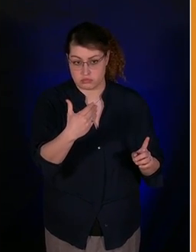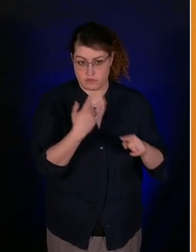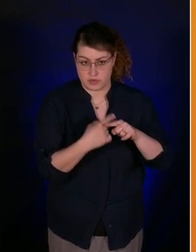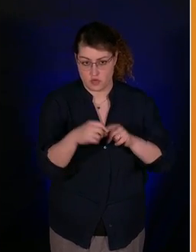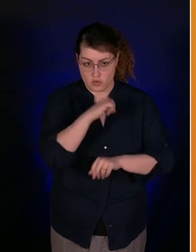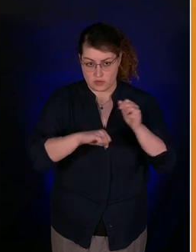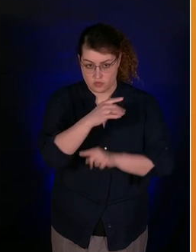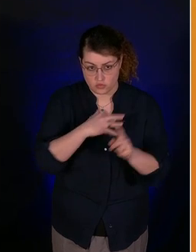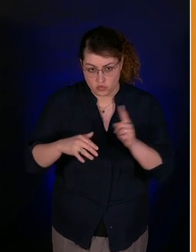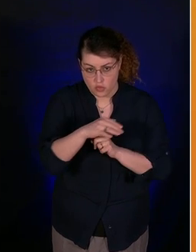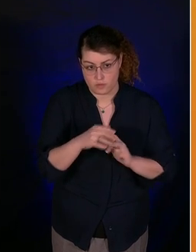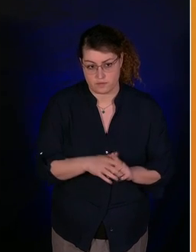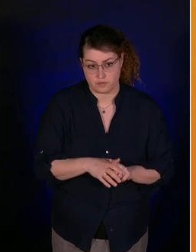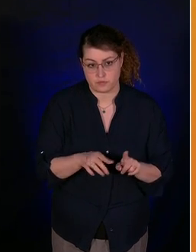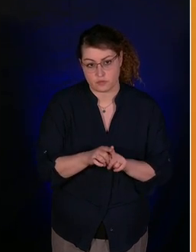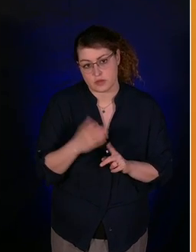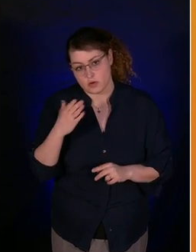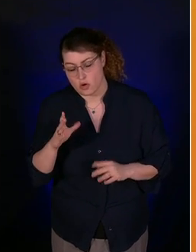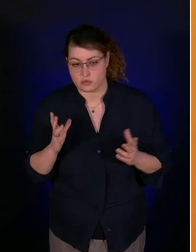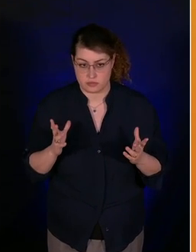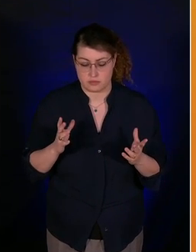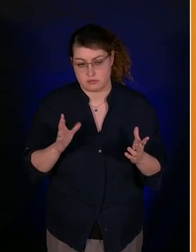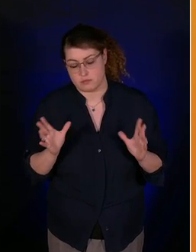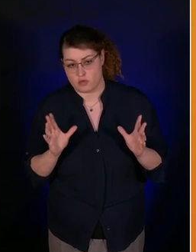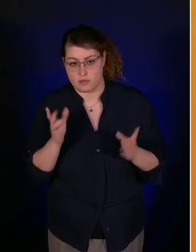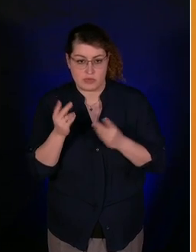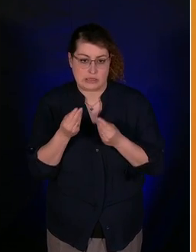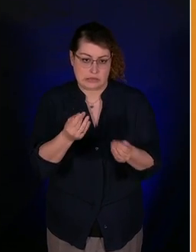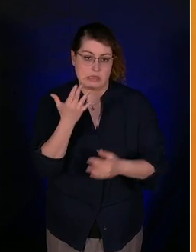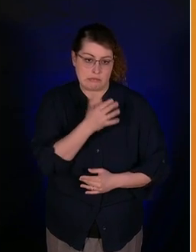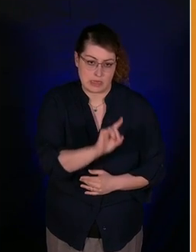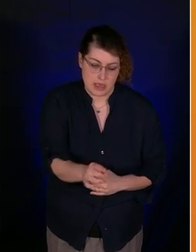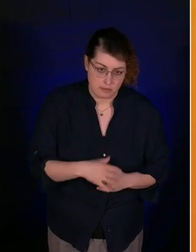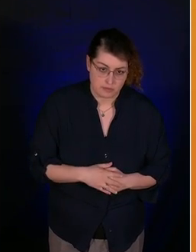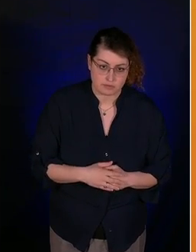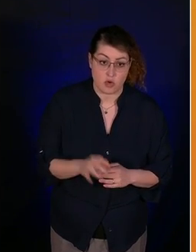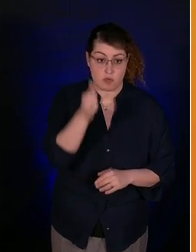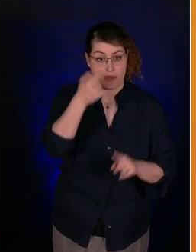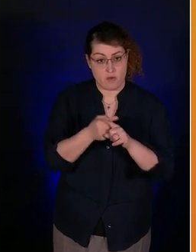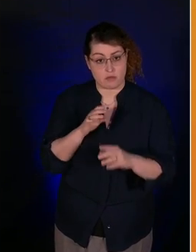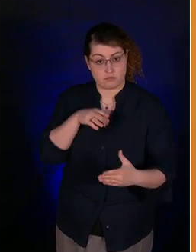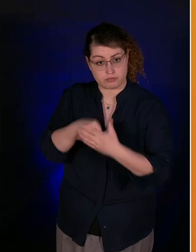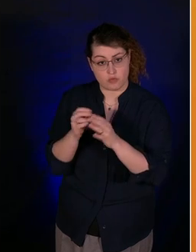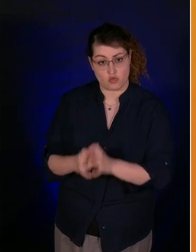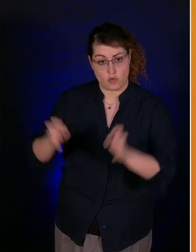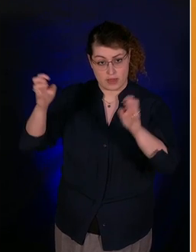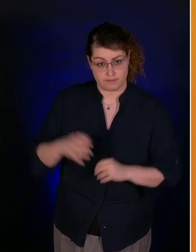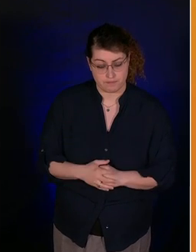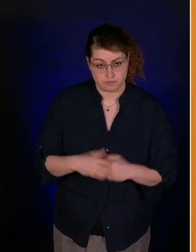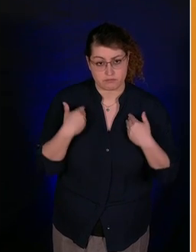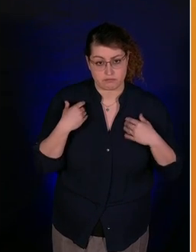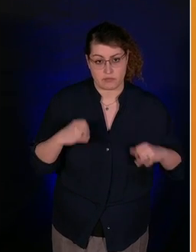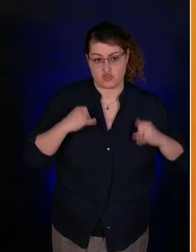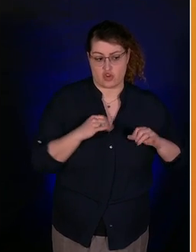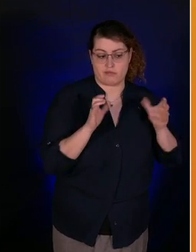et salarié à la Sécu. Bon, il y a un retour, ça va être désagréable. Alors je suis primo congrétiste, je fais partie du quota de jeunes et je vous